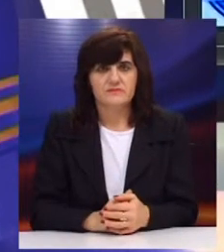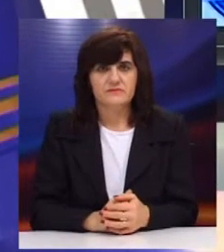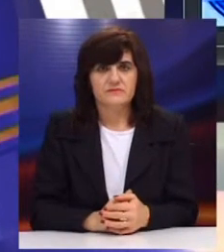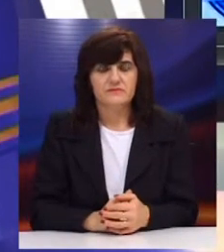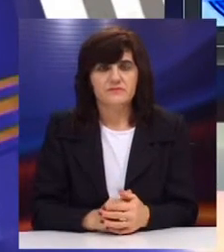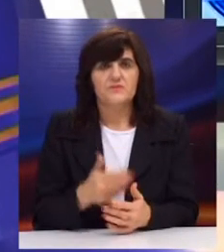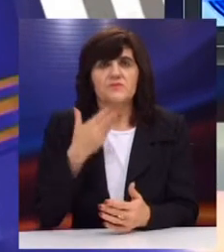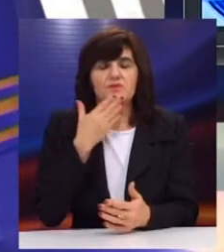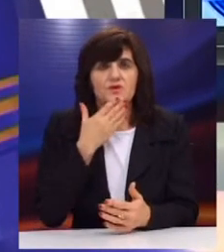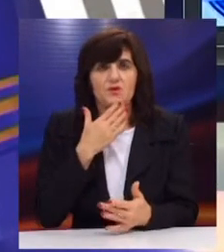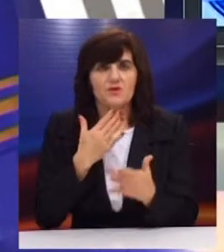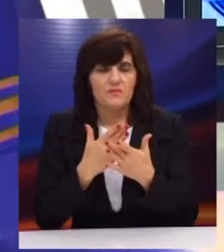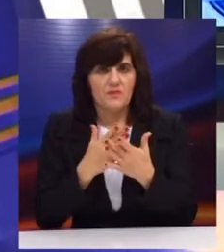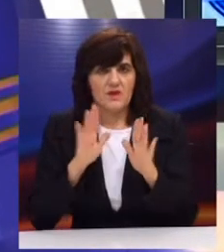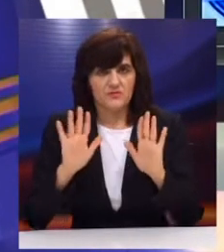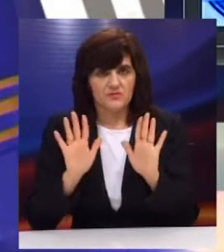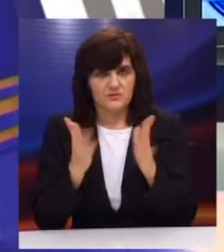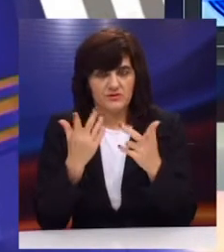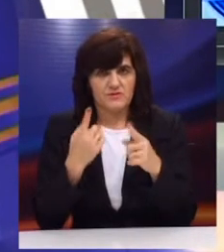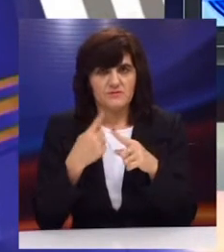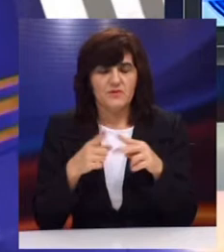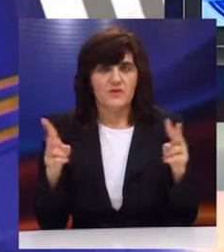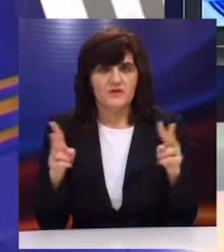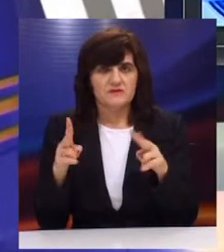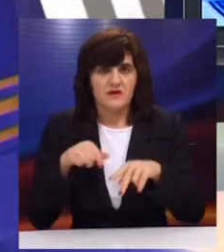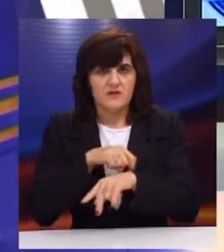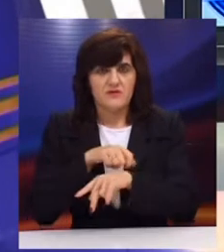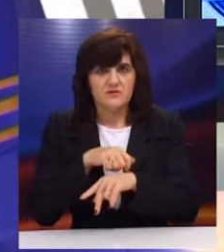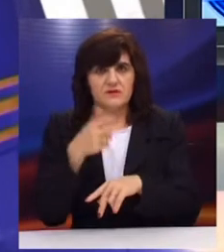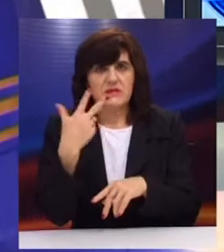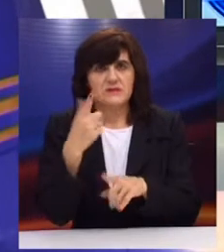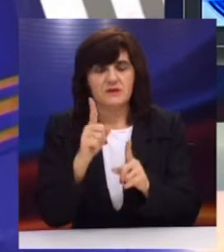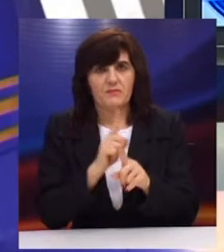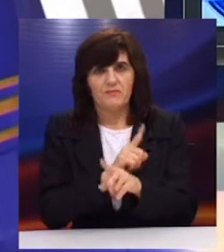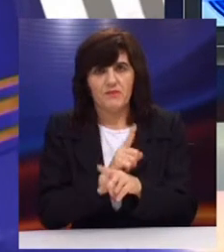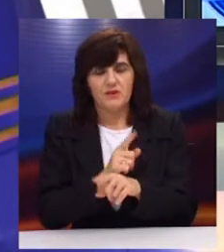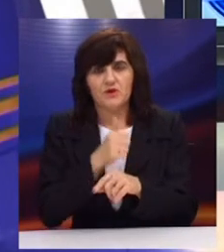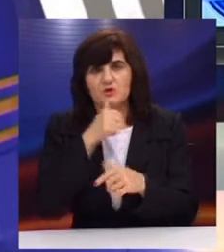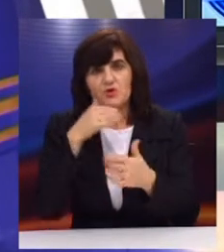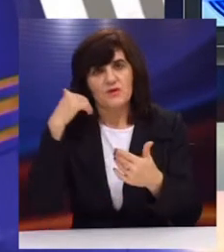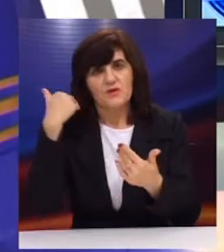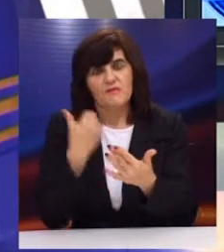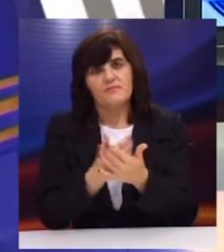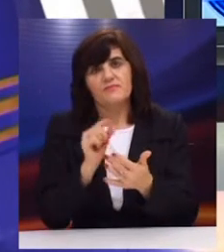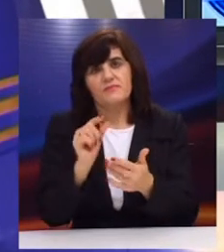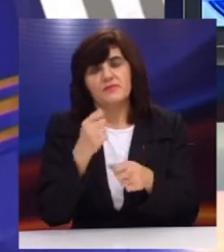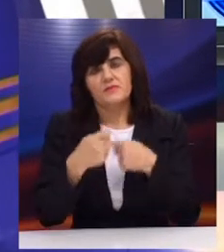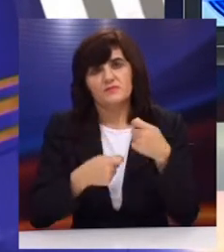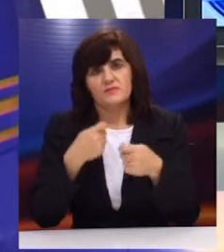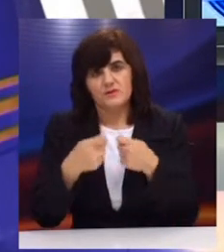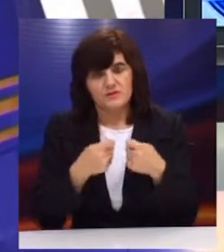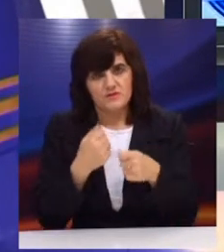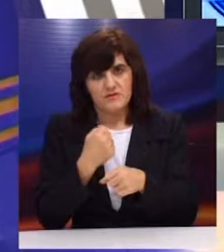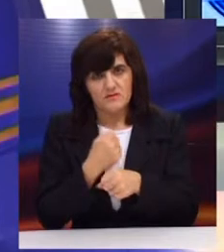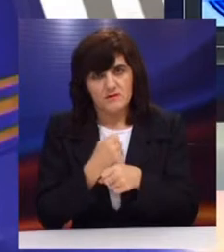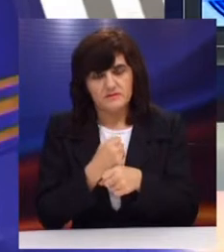Većina škola u Subotici učestvovala je u štrajku prosvetara skraćivanjem časova na 30 minuta, čime je ispoštovan minimum procesa rada.